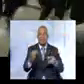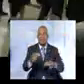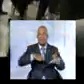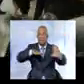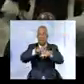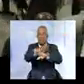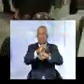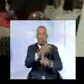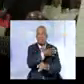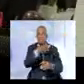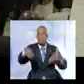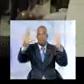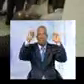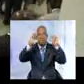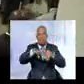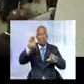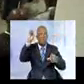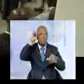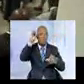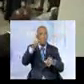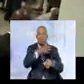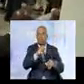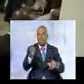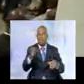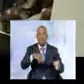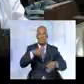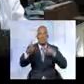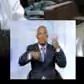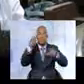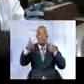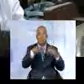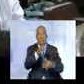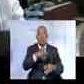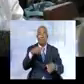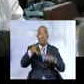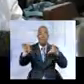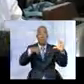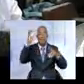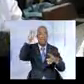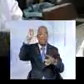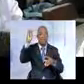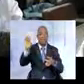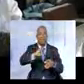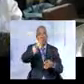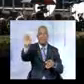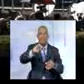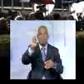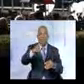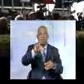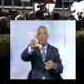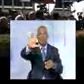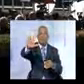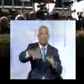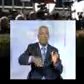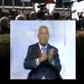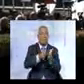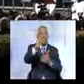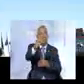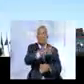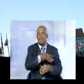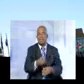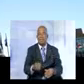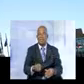le président de la République Alassane Ouattara, qui va prononcer un important discours le mercredi 25 septembre à la tribune de